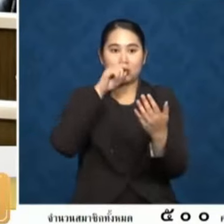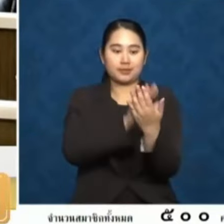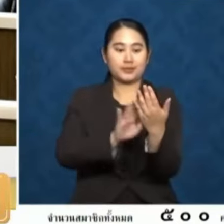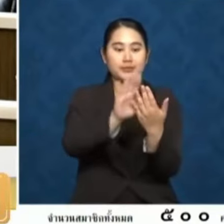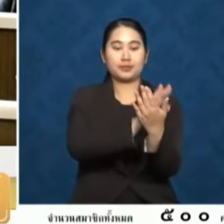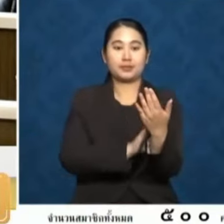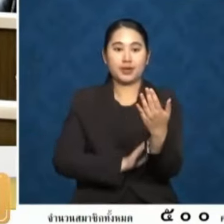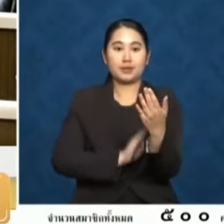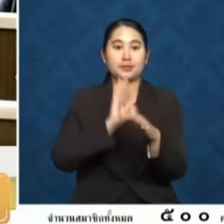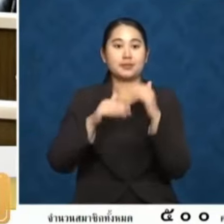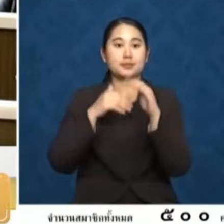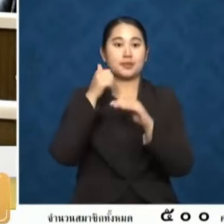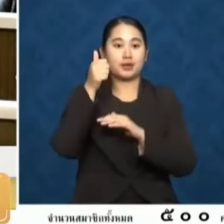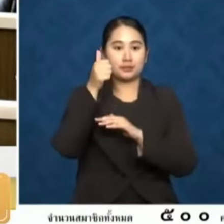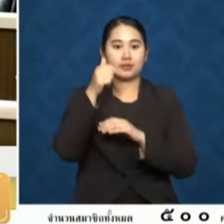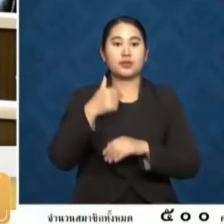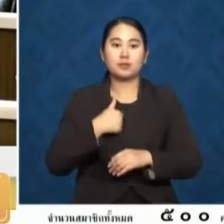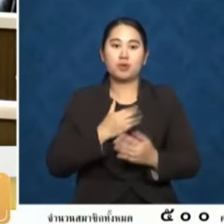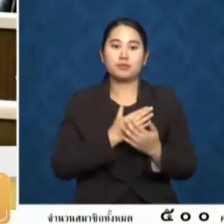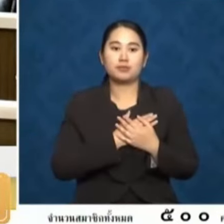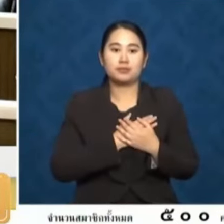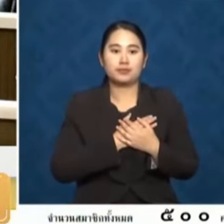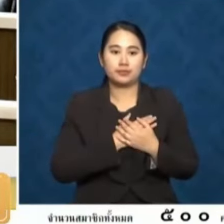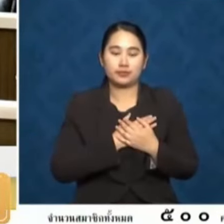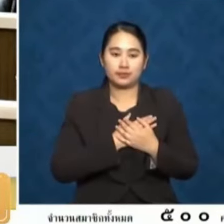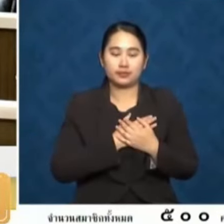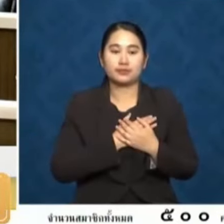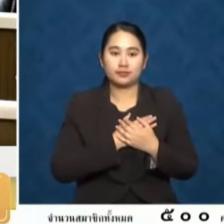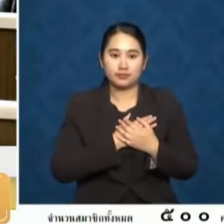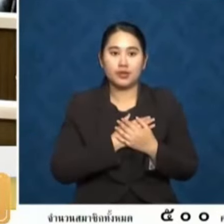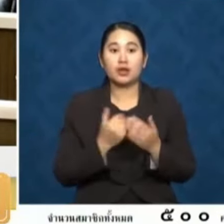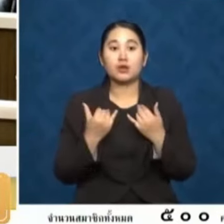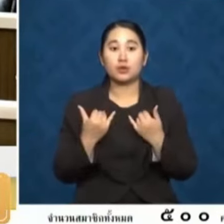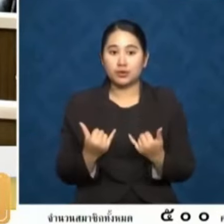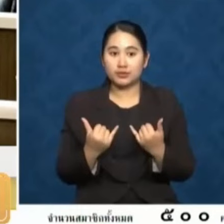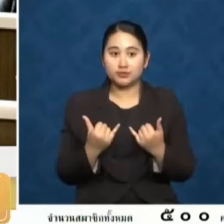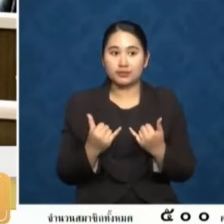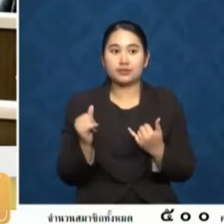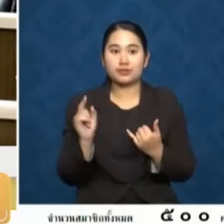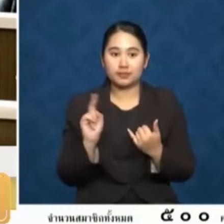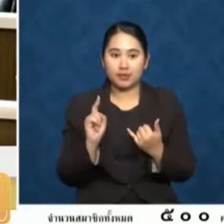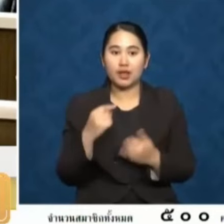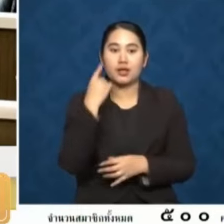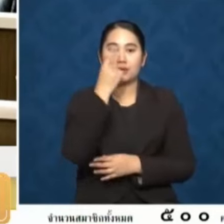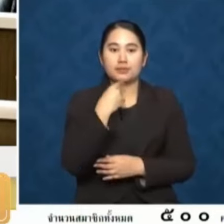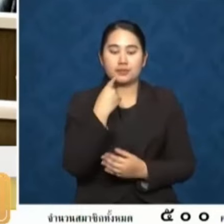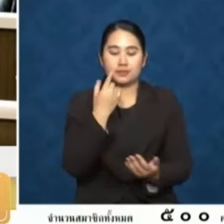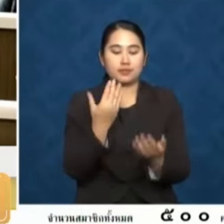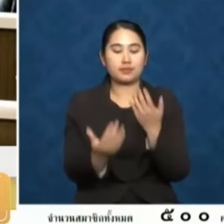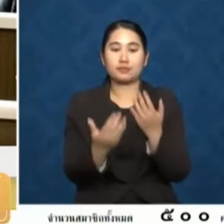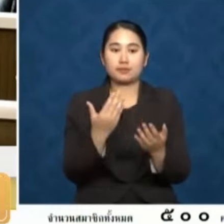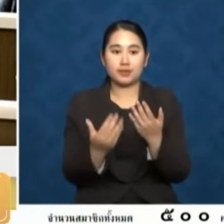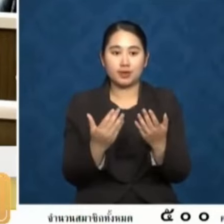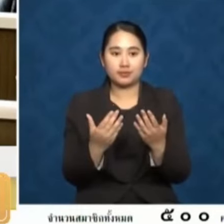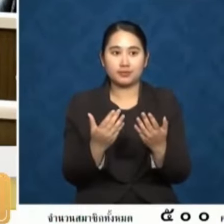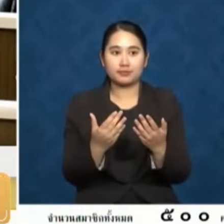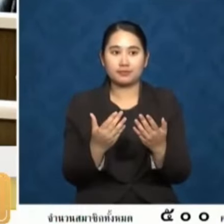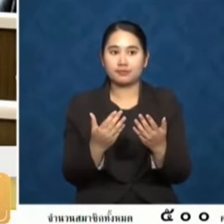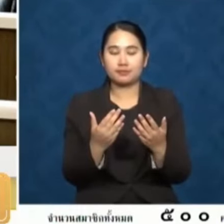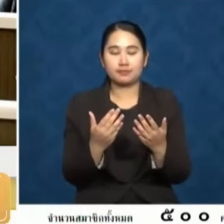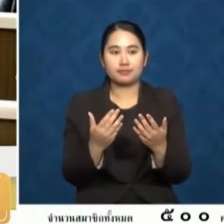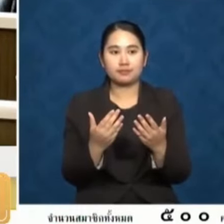ได้ผมรักพระองค์ครับเพราะงั้นวันนี้ใครก็ตามที่บังอาจม